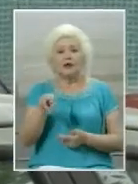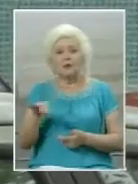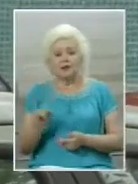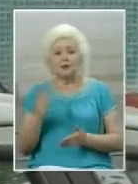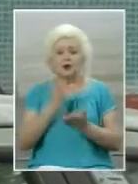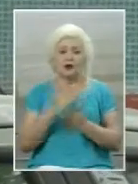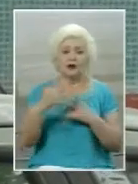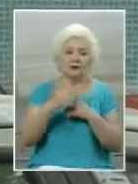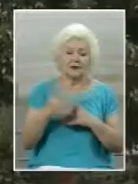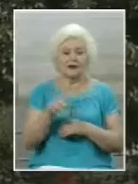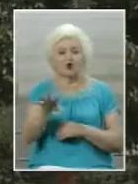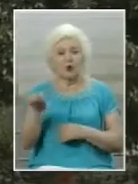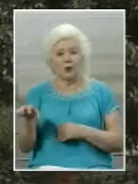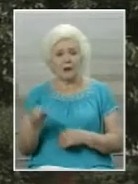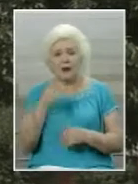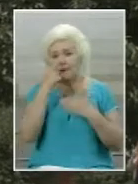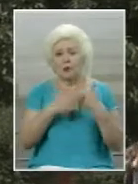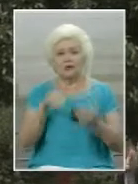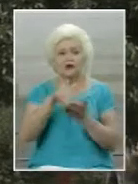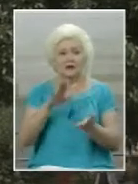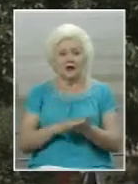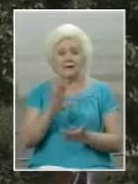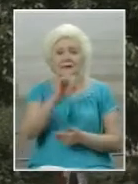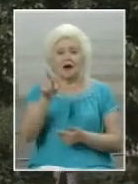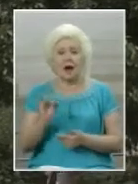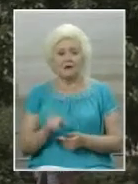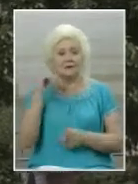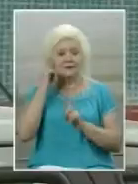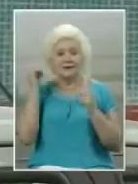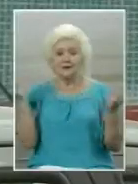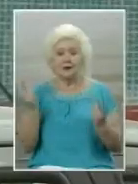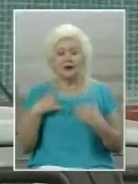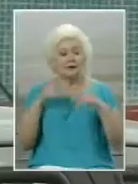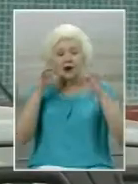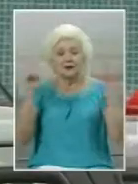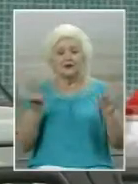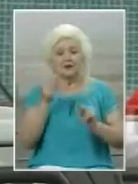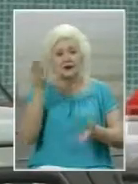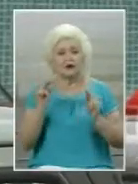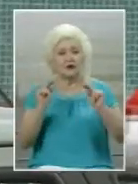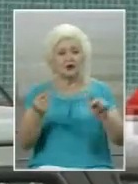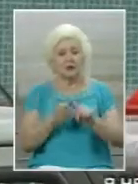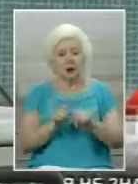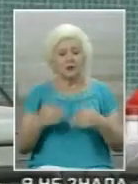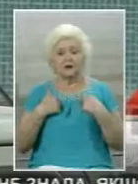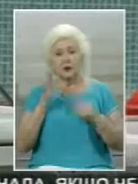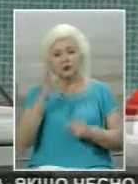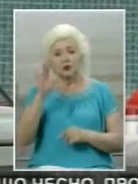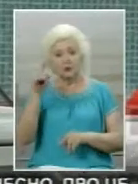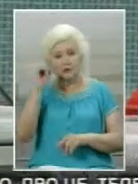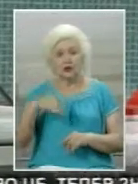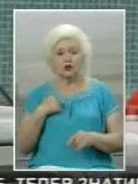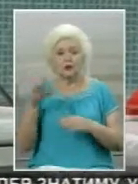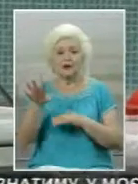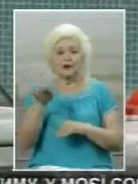кіт, і собака. Про те, що поблизу зафіксовано сказ, не чула. Я не знала, если честно, об этом. Теперь буду знать. У моей